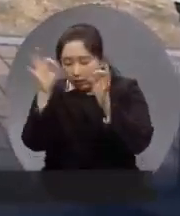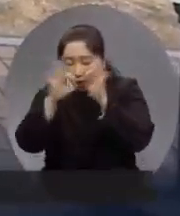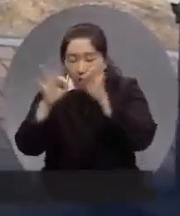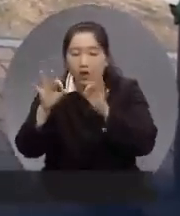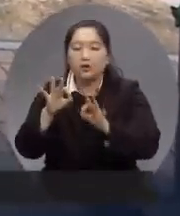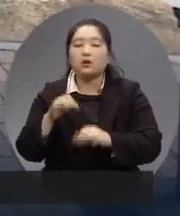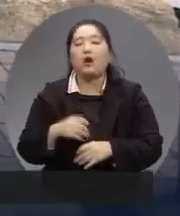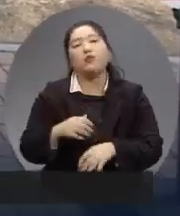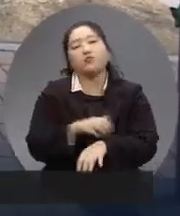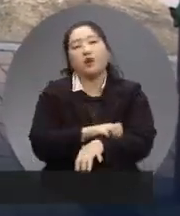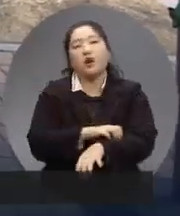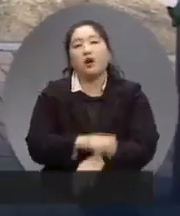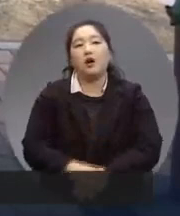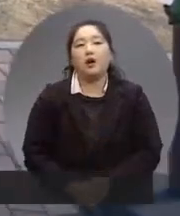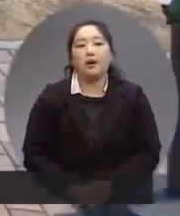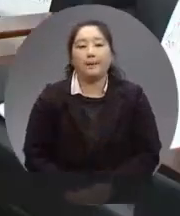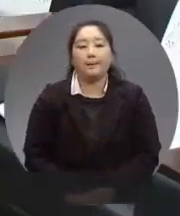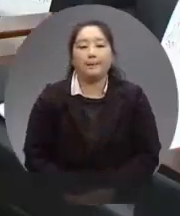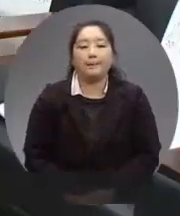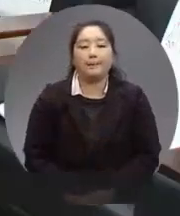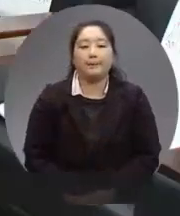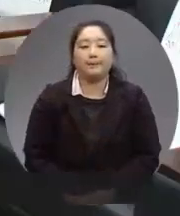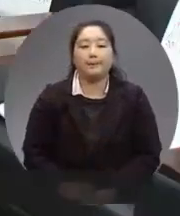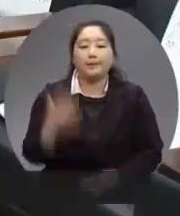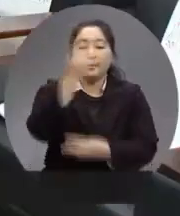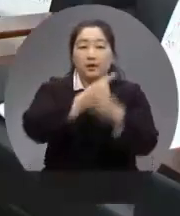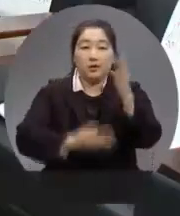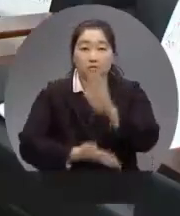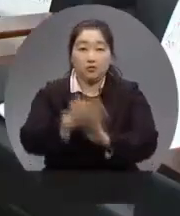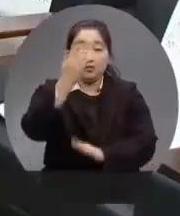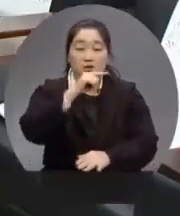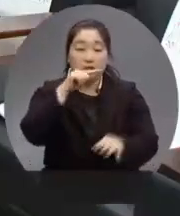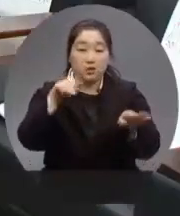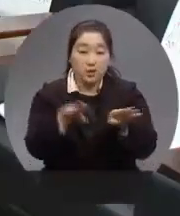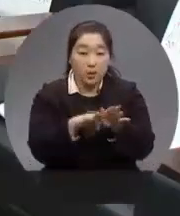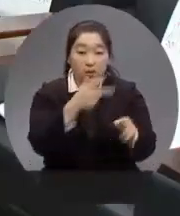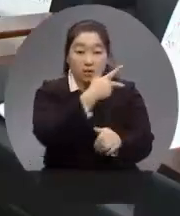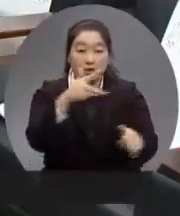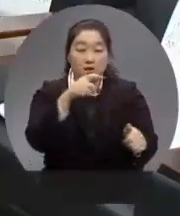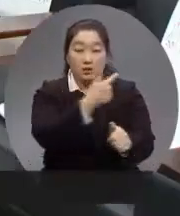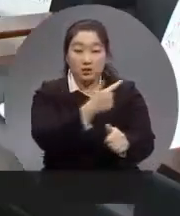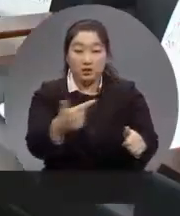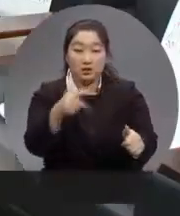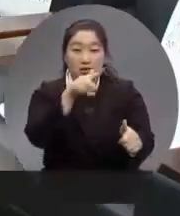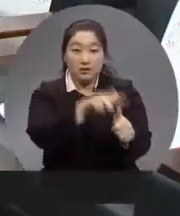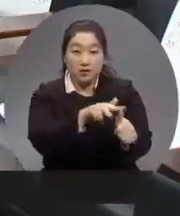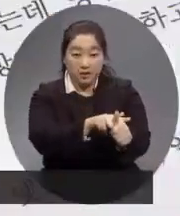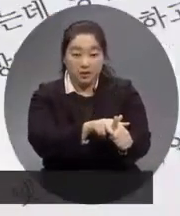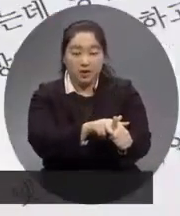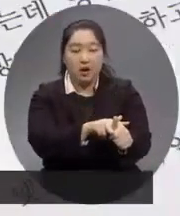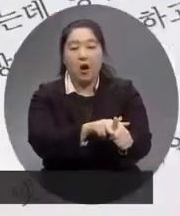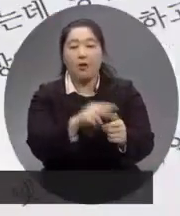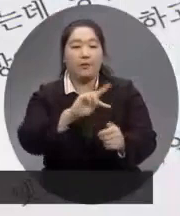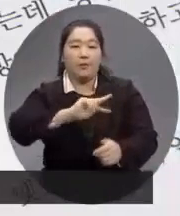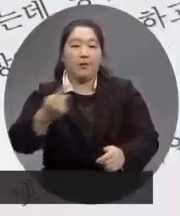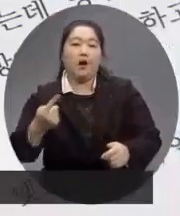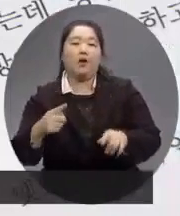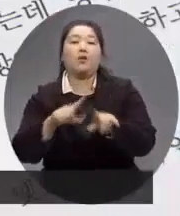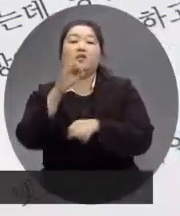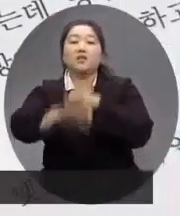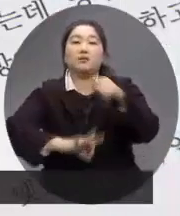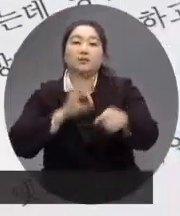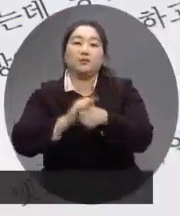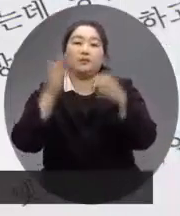옮겨야 되니까 그게 좀 불편해요. 청주시가 일요일인 대형마트 의무 휴업일을 10년 만에 평일로 바꾸는